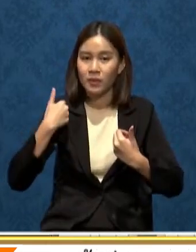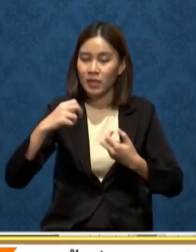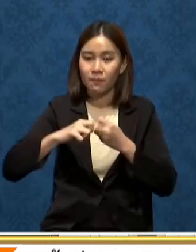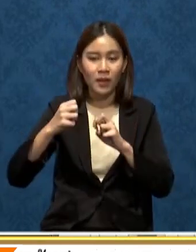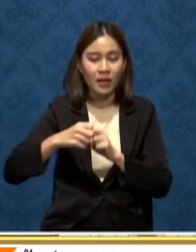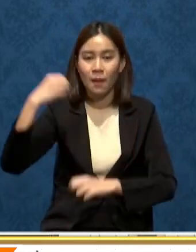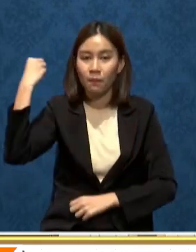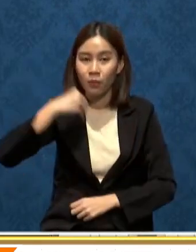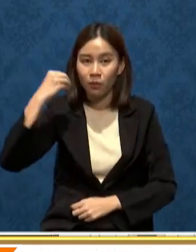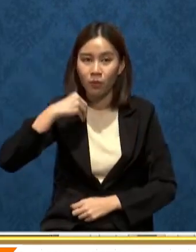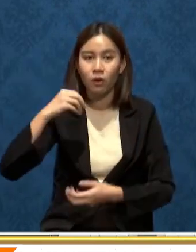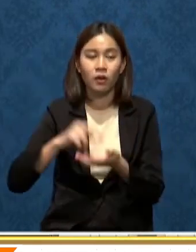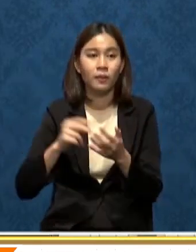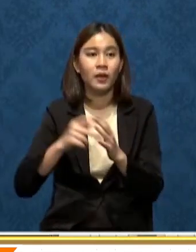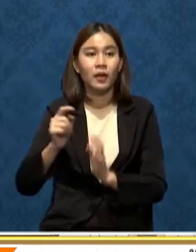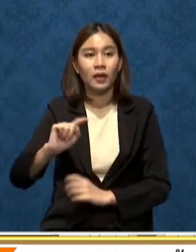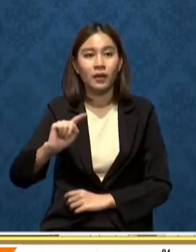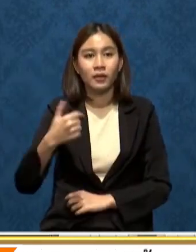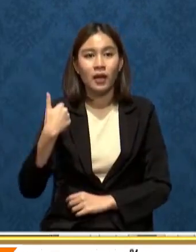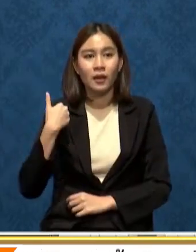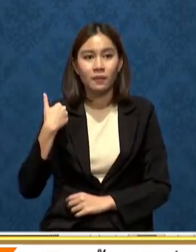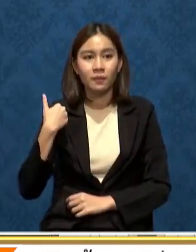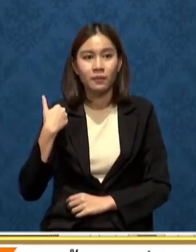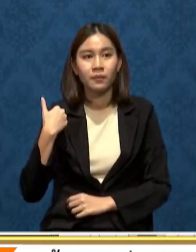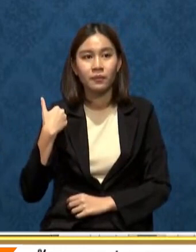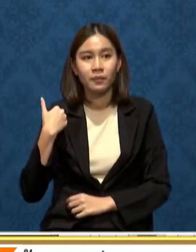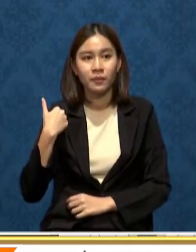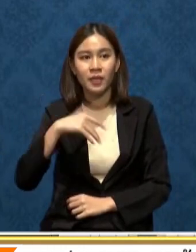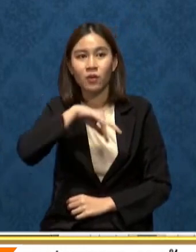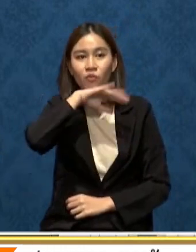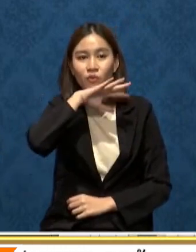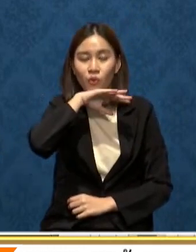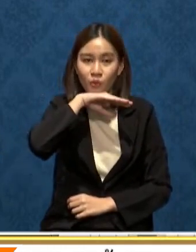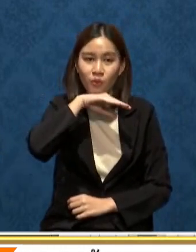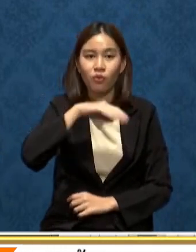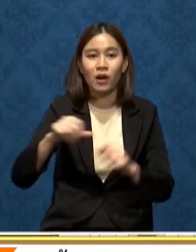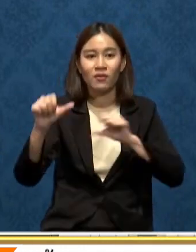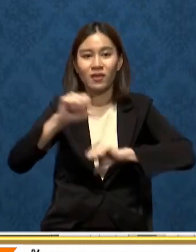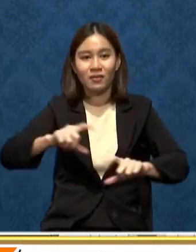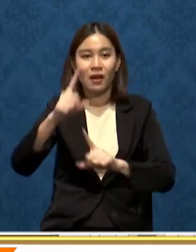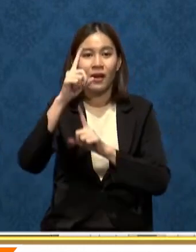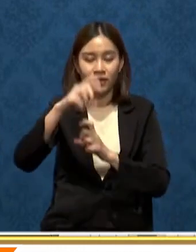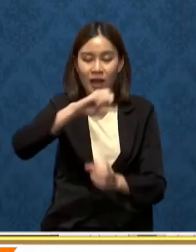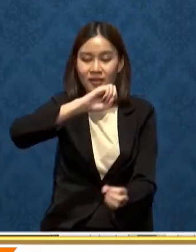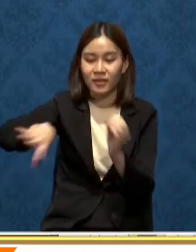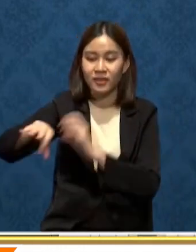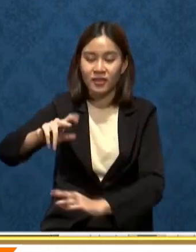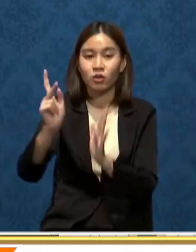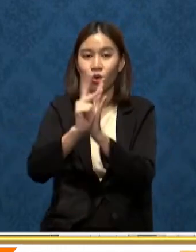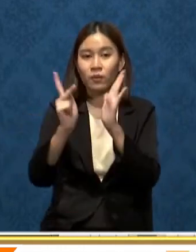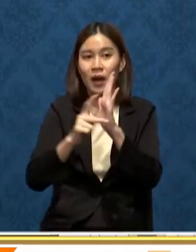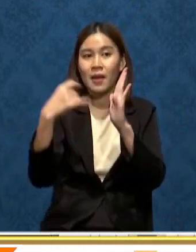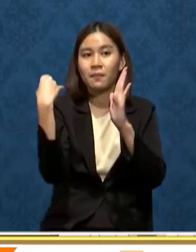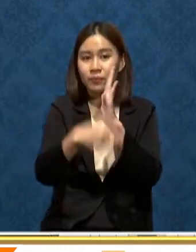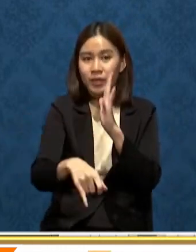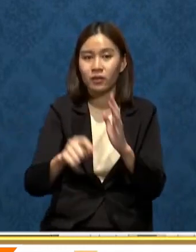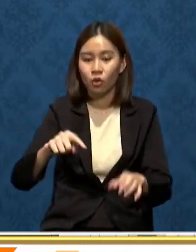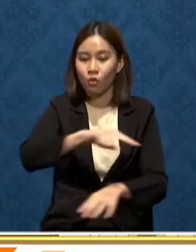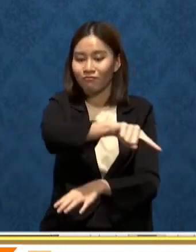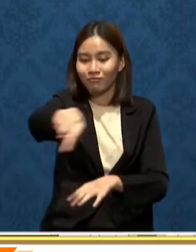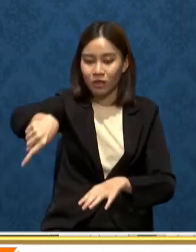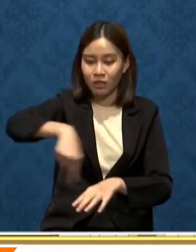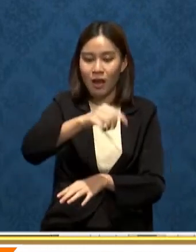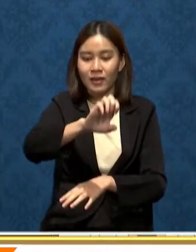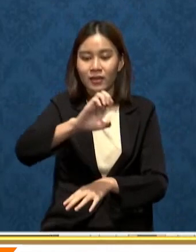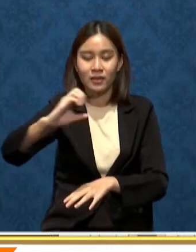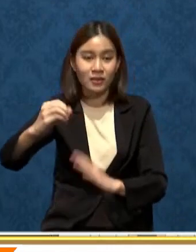ากและเลอหังคือการลกรอบท้งกากอุตสาหกรรอตรายอย่างผดกฎหมายในพื้นที่รบๆ เขต EECและ